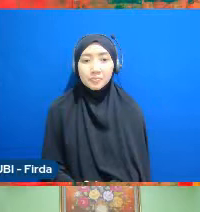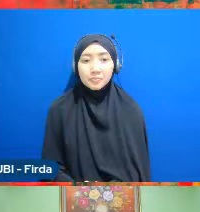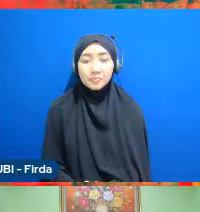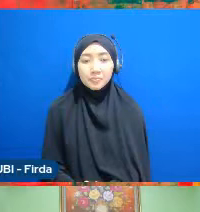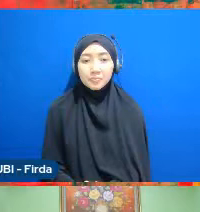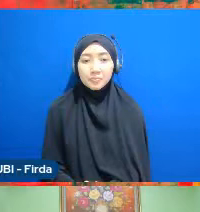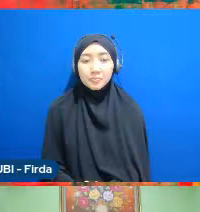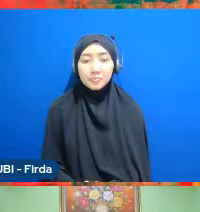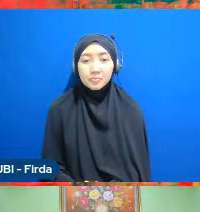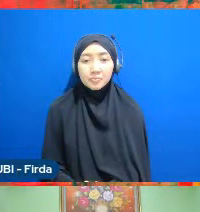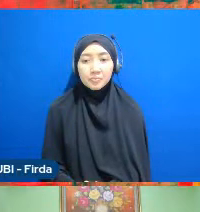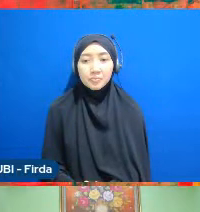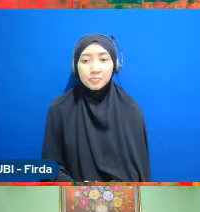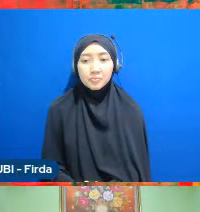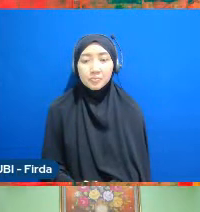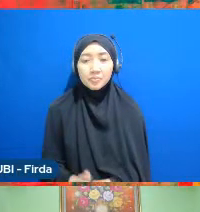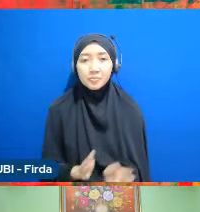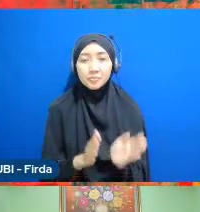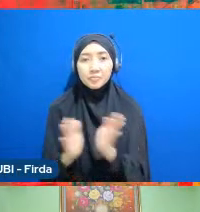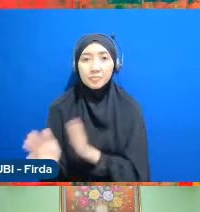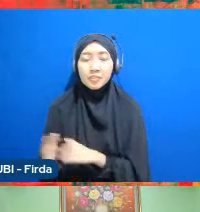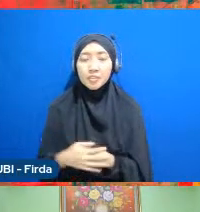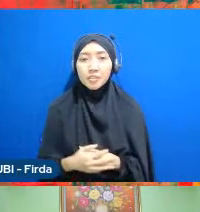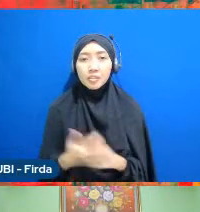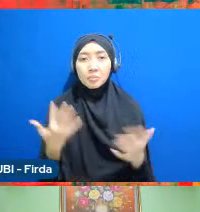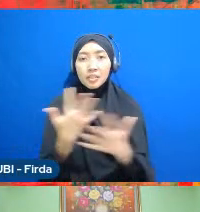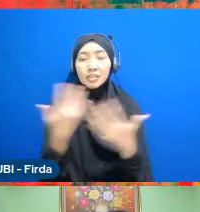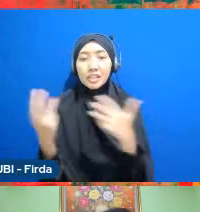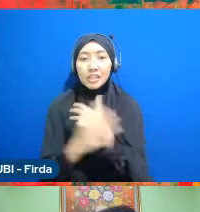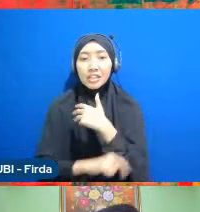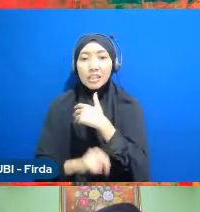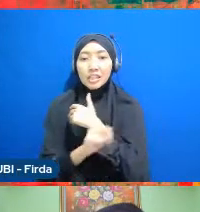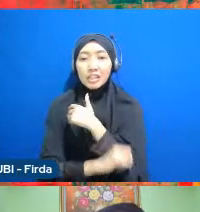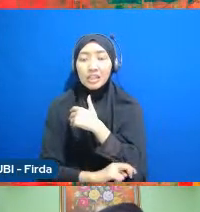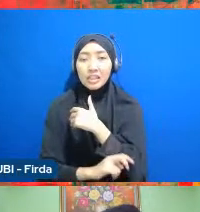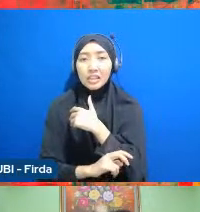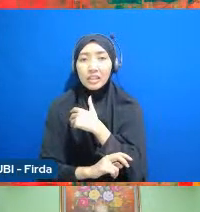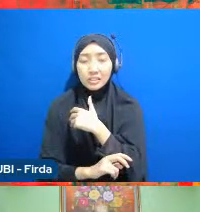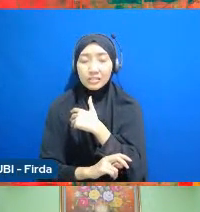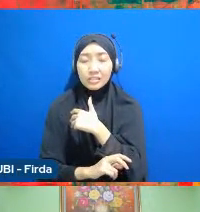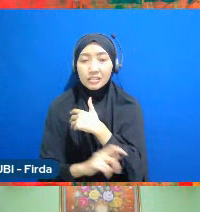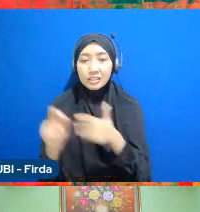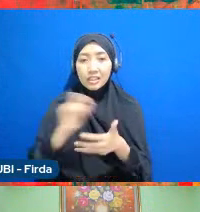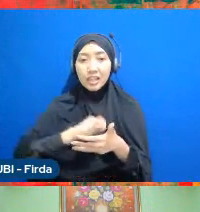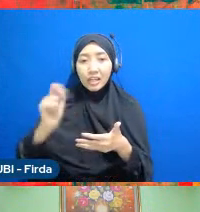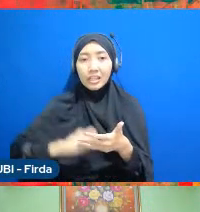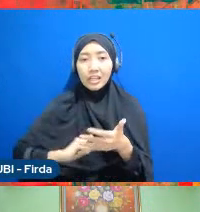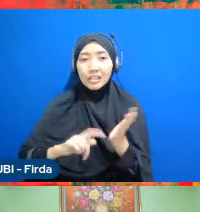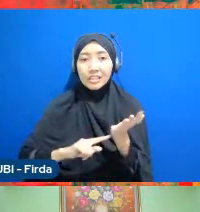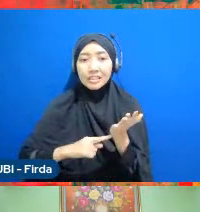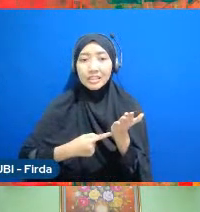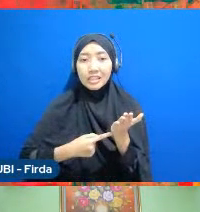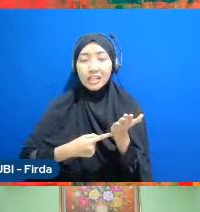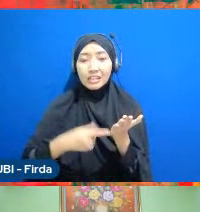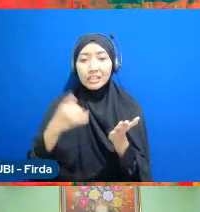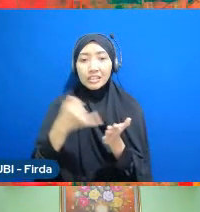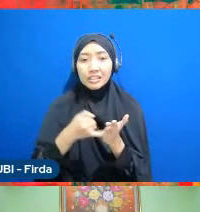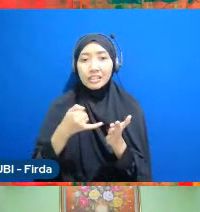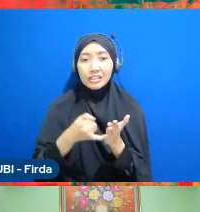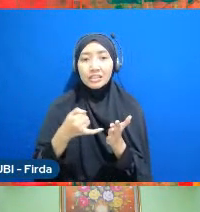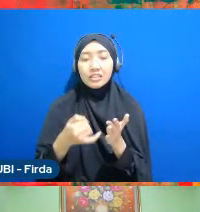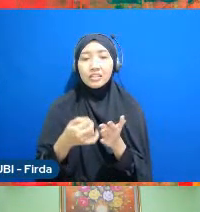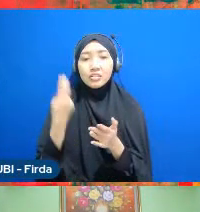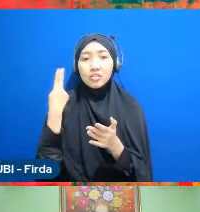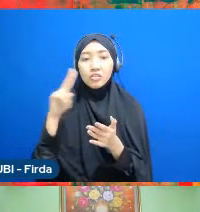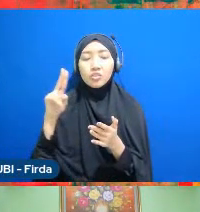setelah itu di sini ada warga negara, silakan diisi juga. Lalu tanda tangan digital. Silakan sahabat